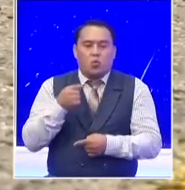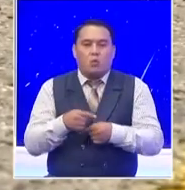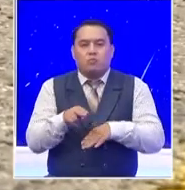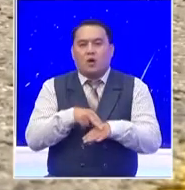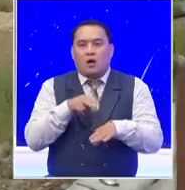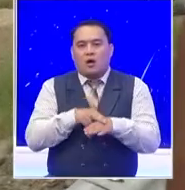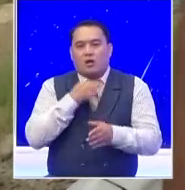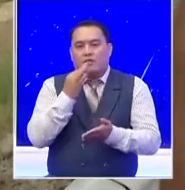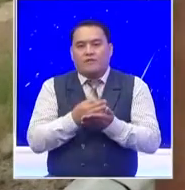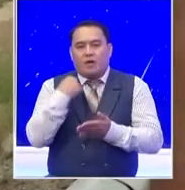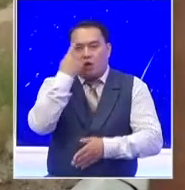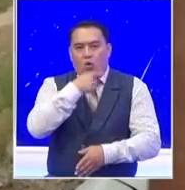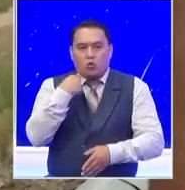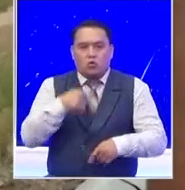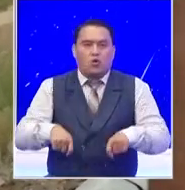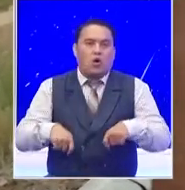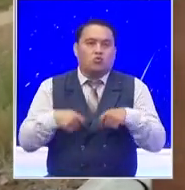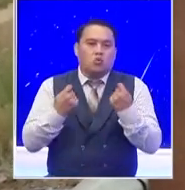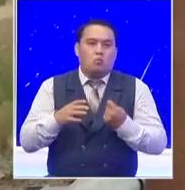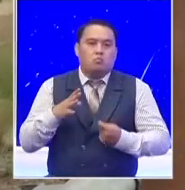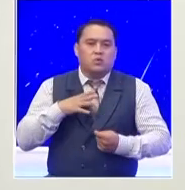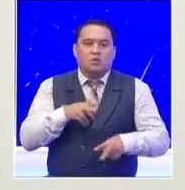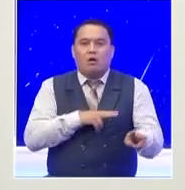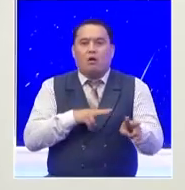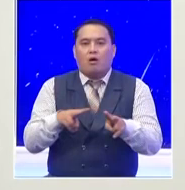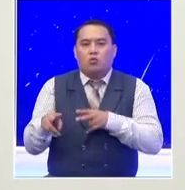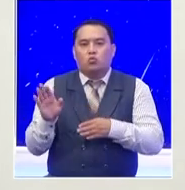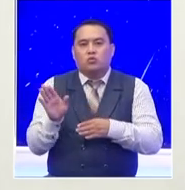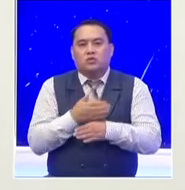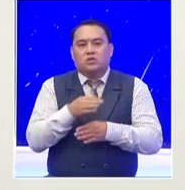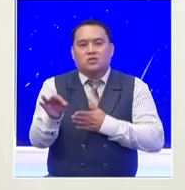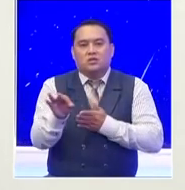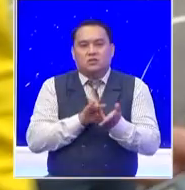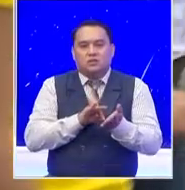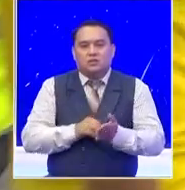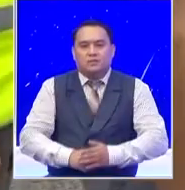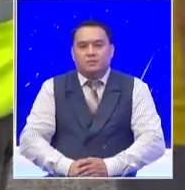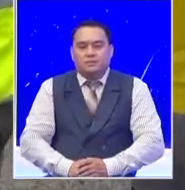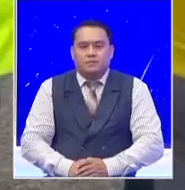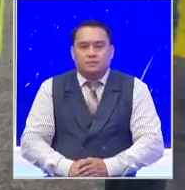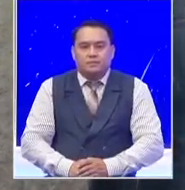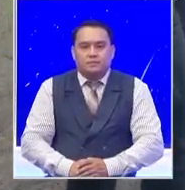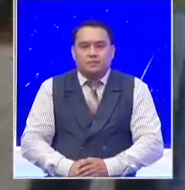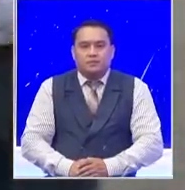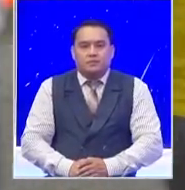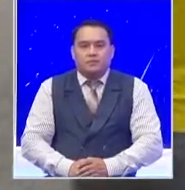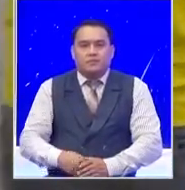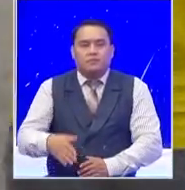указывали ответственным лицам на конкретные нарушения, которые должны контролироваться и устраняться в немедленном порядке. Наблюдаем на